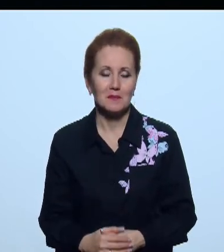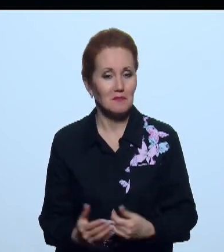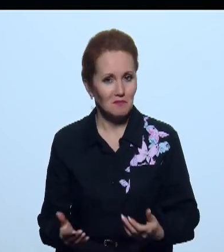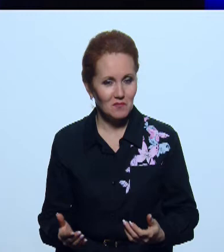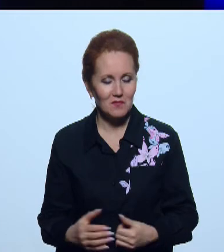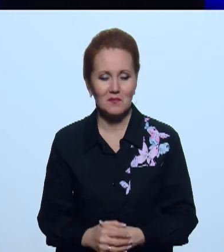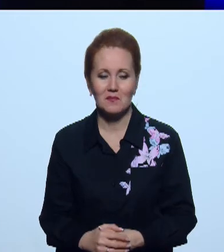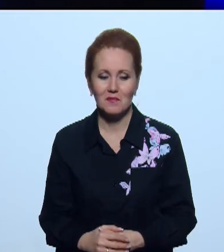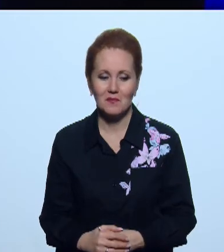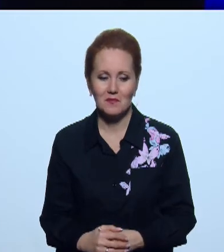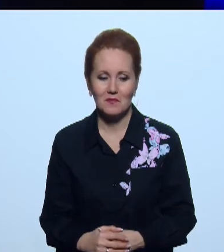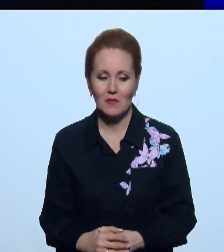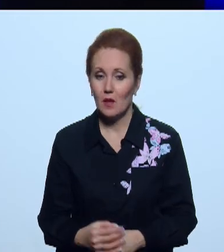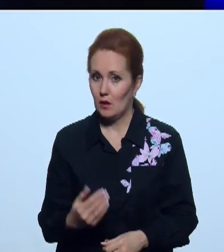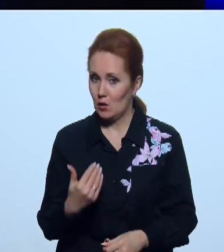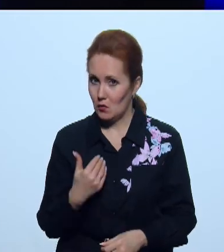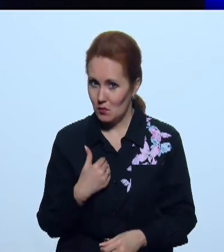использовать. Как руководитель, как шеф-редактор. Я